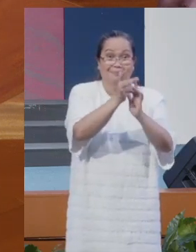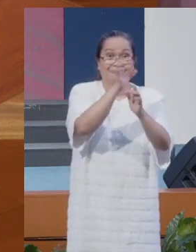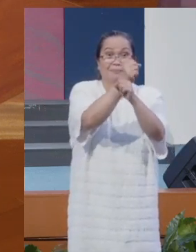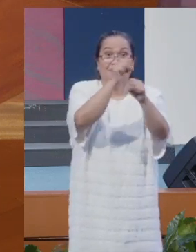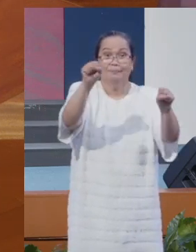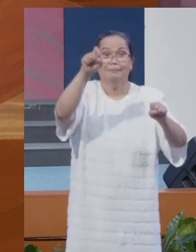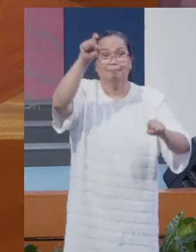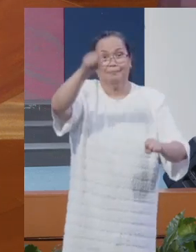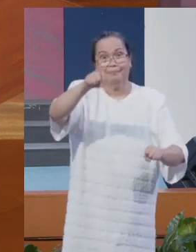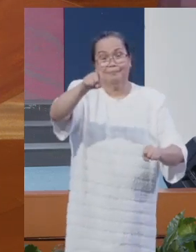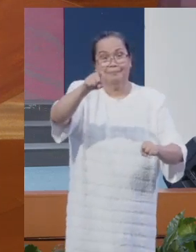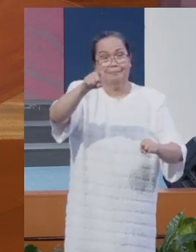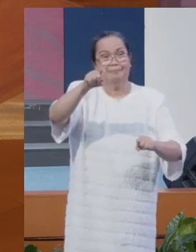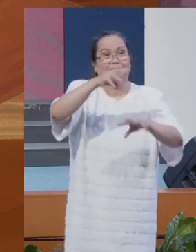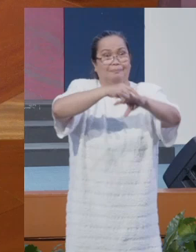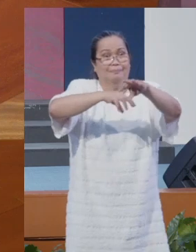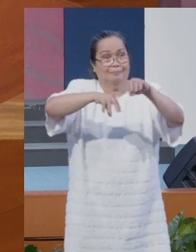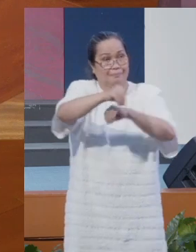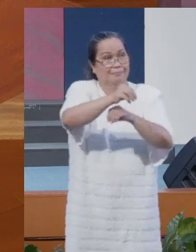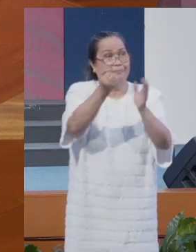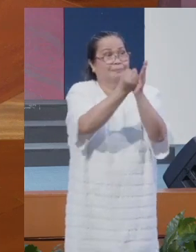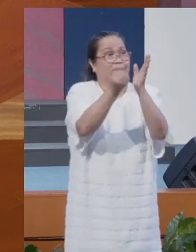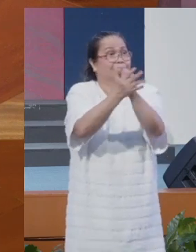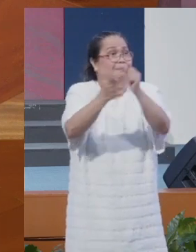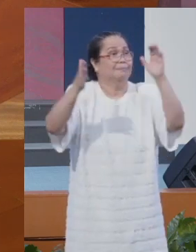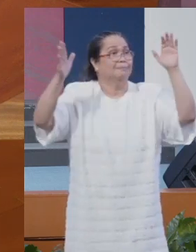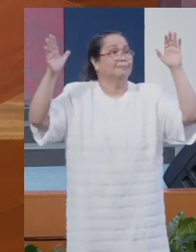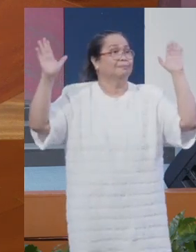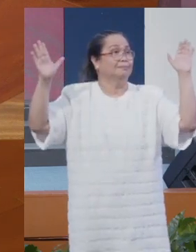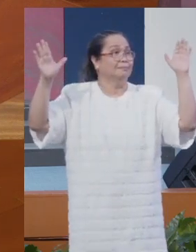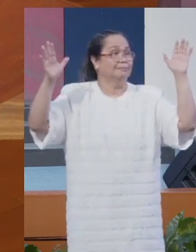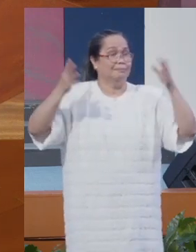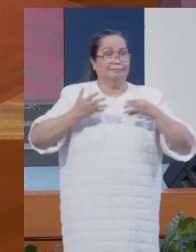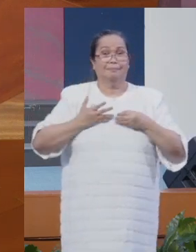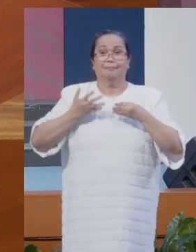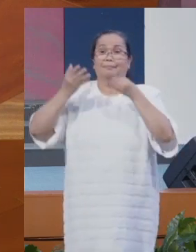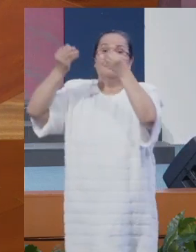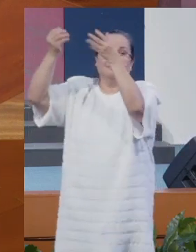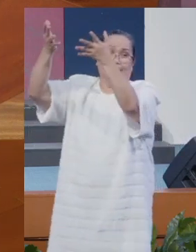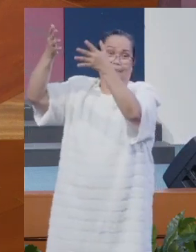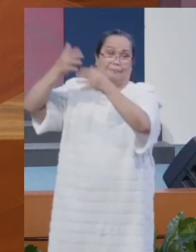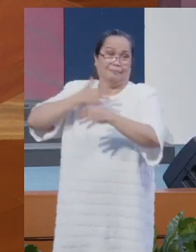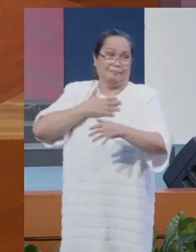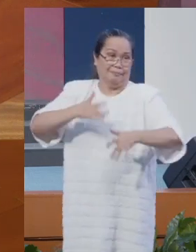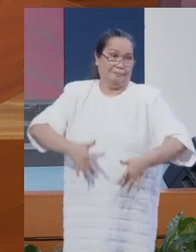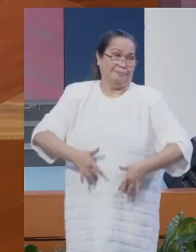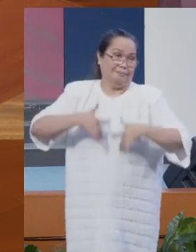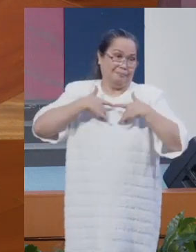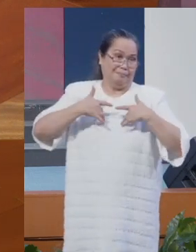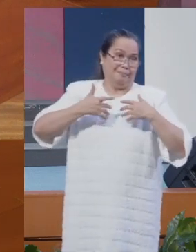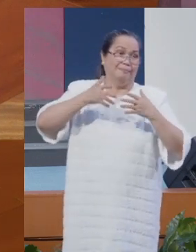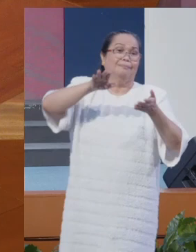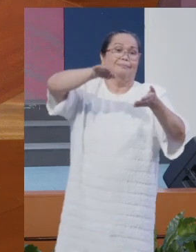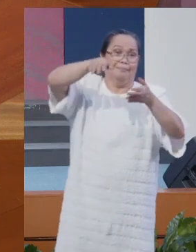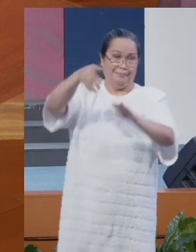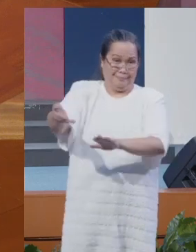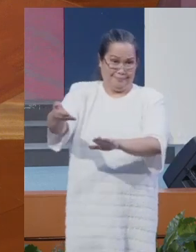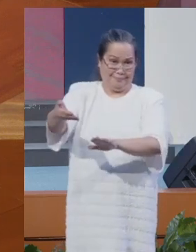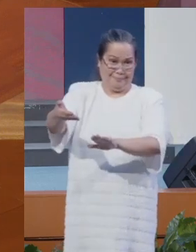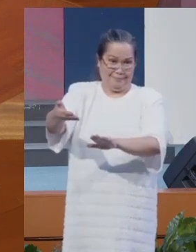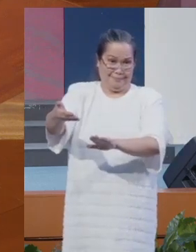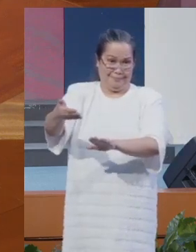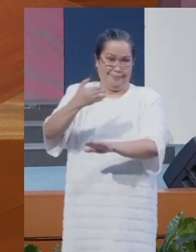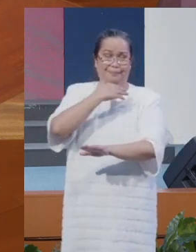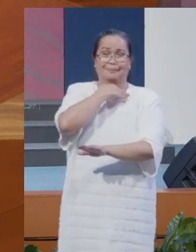niya munang tubusin ito sa pamamagitan ng pag-alay niya ng kanyang sarili sa krus. So in